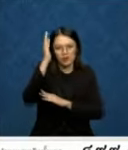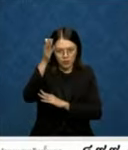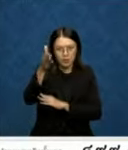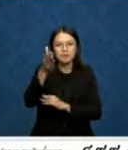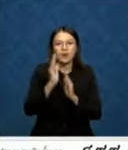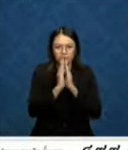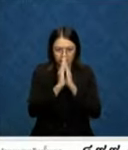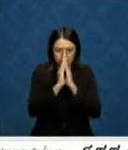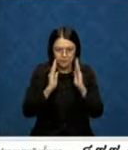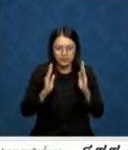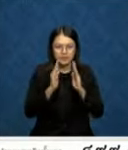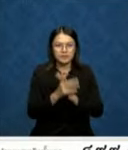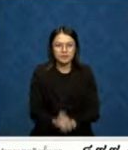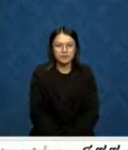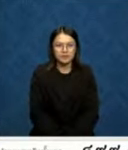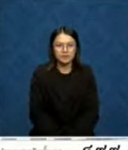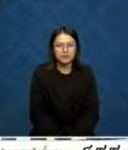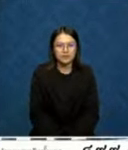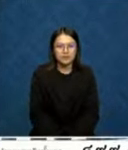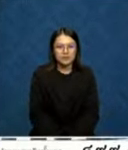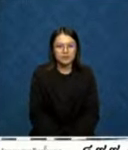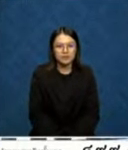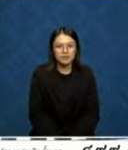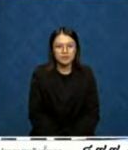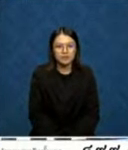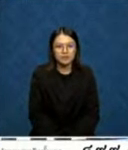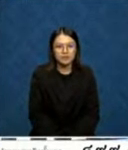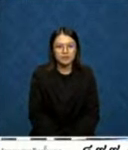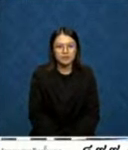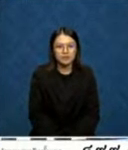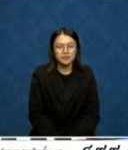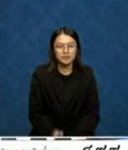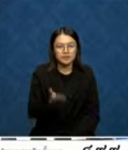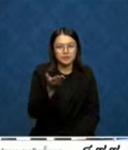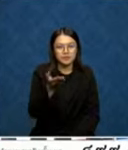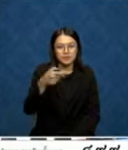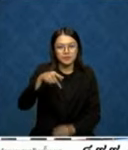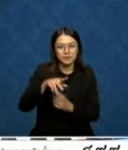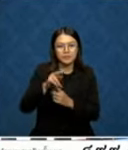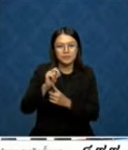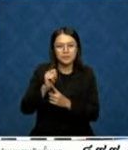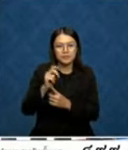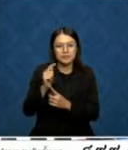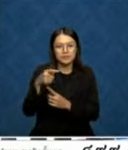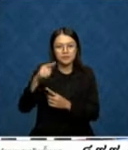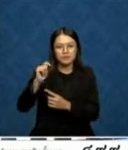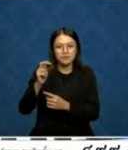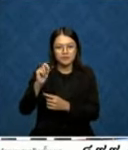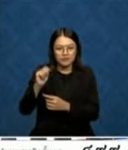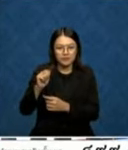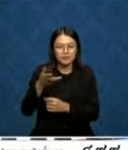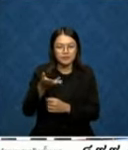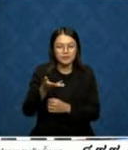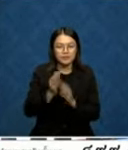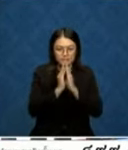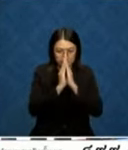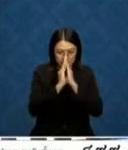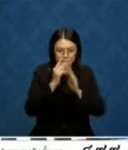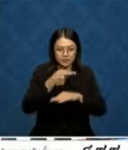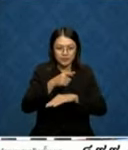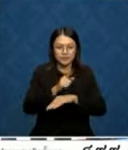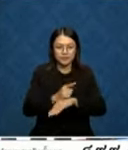ครับ ขอบคุณครับขอเชิญท่านพันธินนุ่มเจิมครับ เรียนท่านประธานครับผมพัน